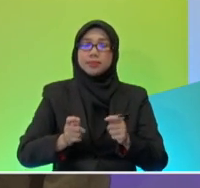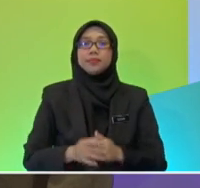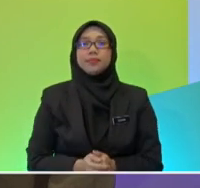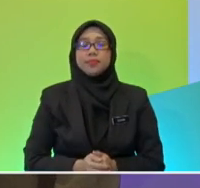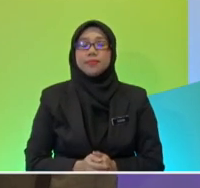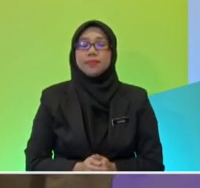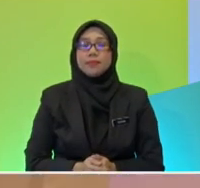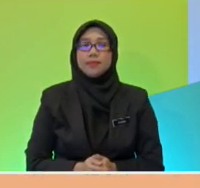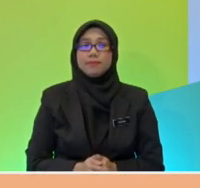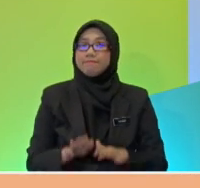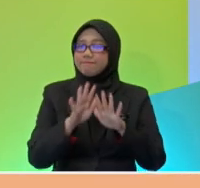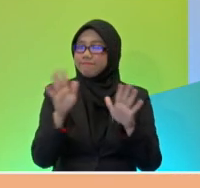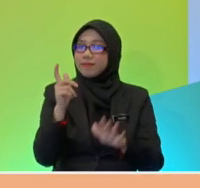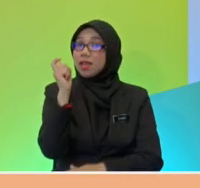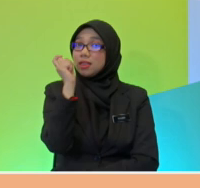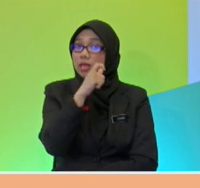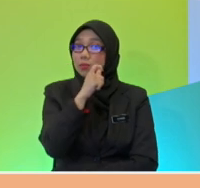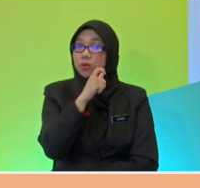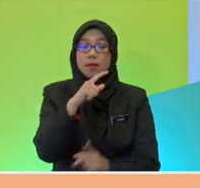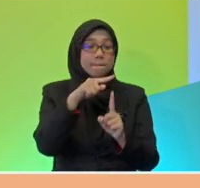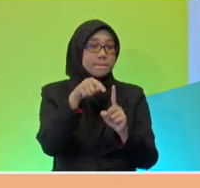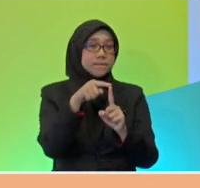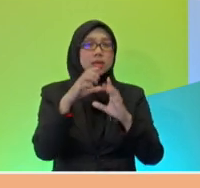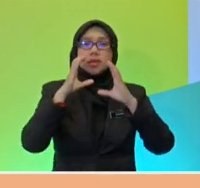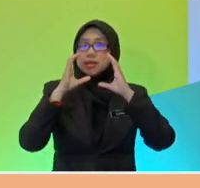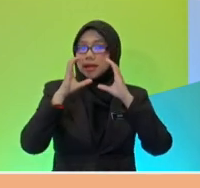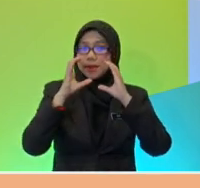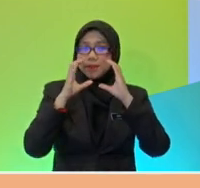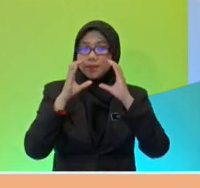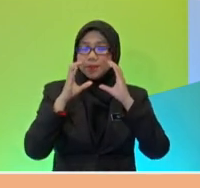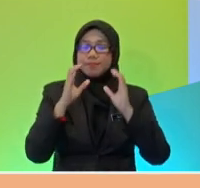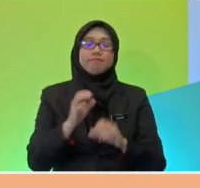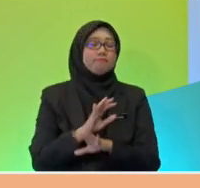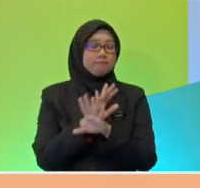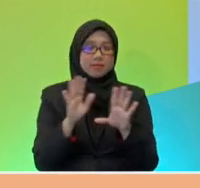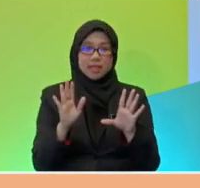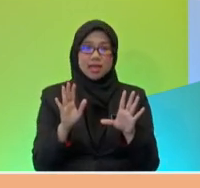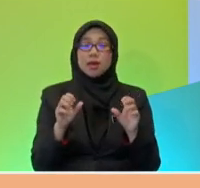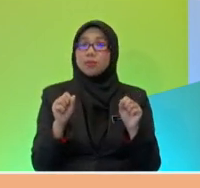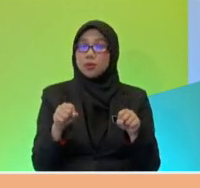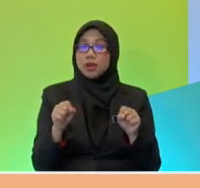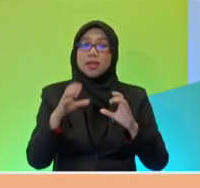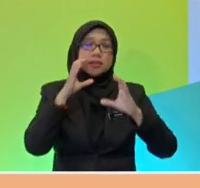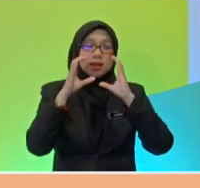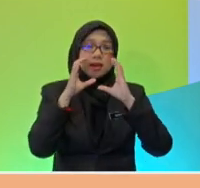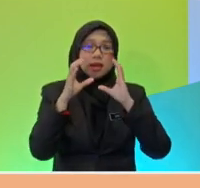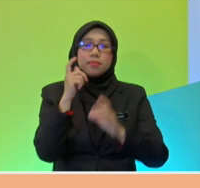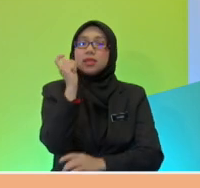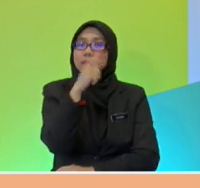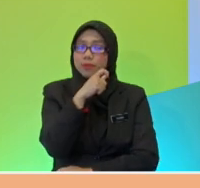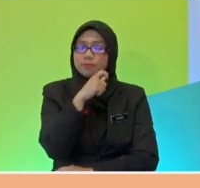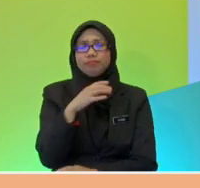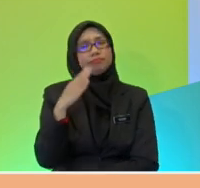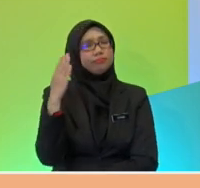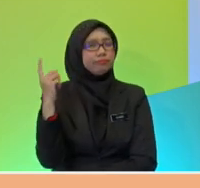tidak menipu dalam percakapan Nah kita Janganlah menipu dan menipu dalam percakapan kalau ada